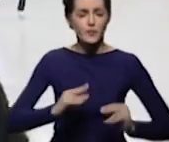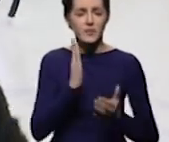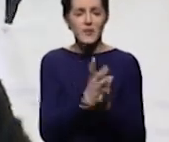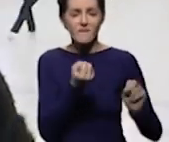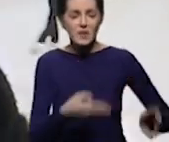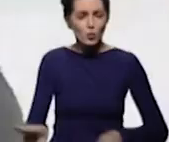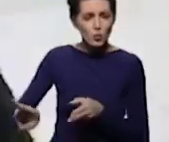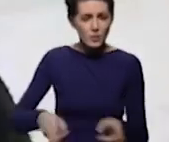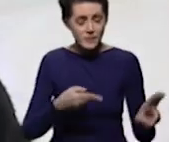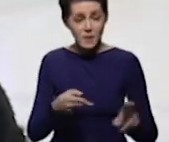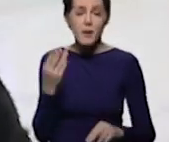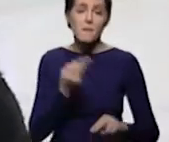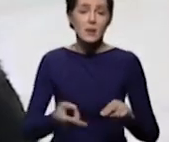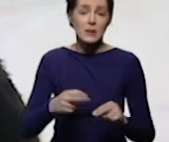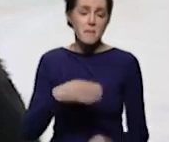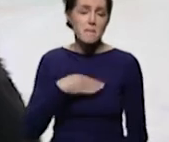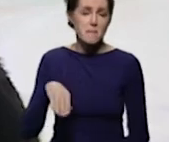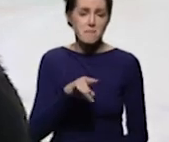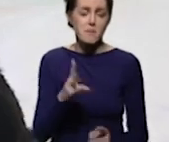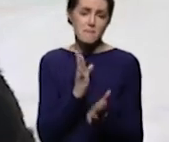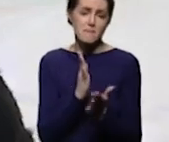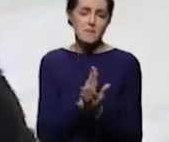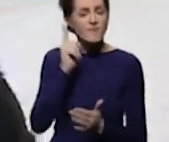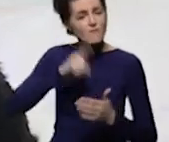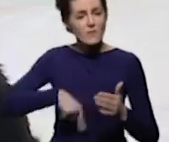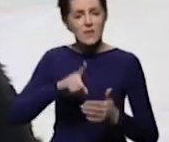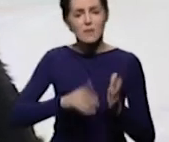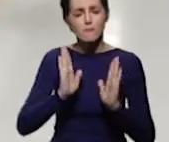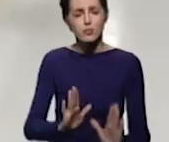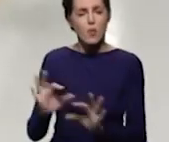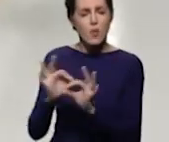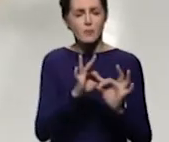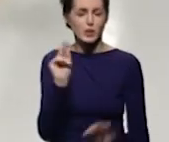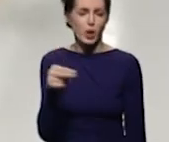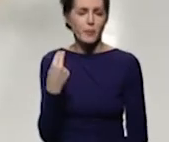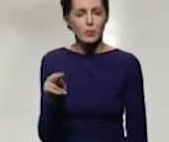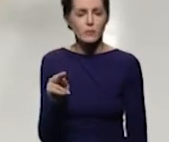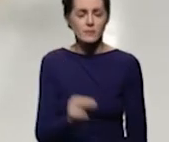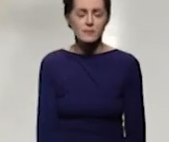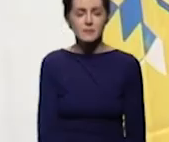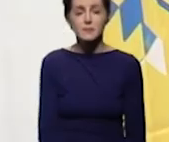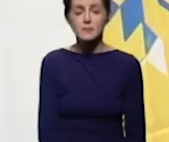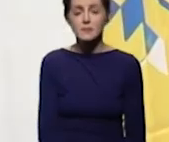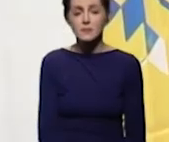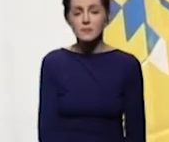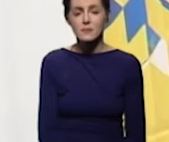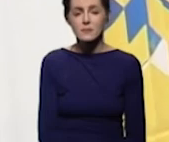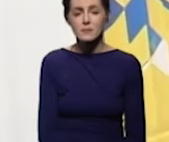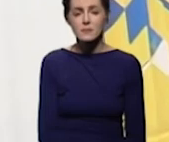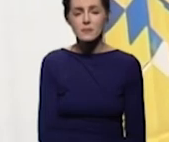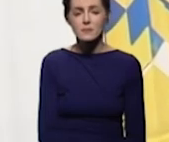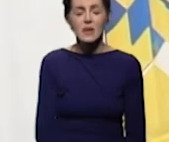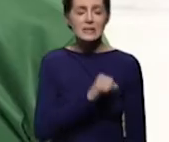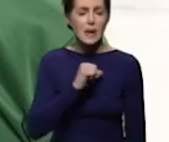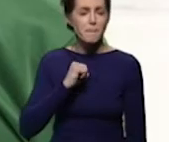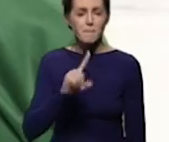фігурному катанню. Тому ми маємо надію, що колись у нас будуть олімпійські чемпіони. Це довгий труд. В першу чергу це